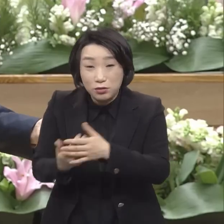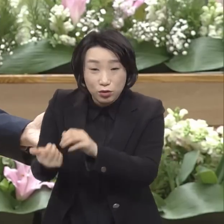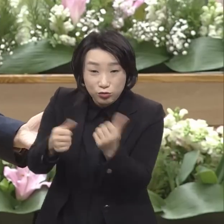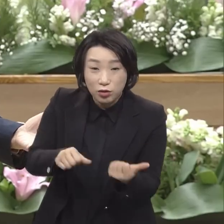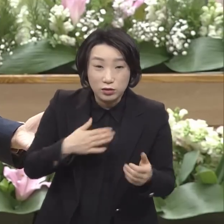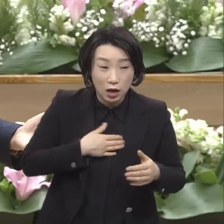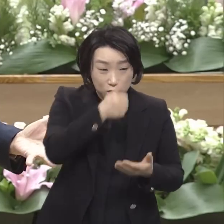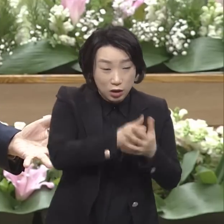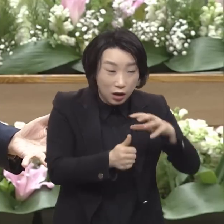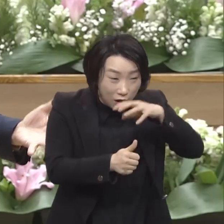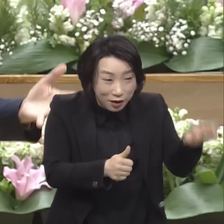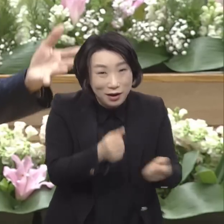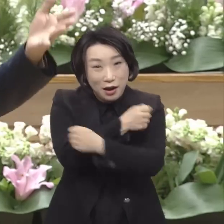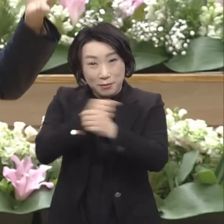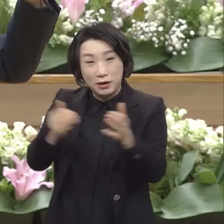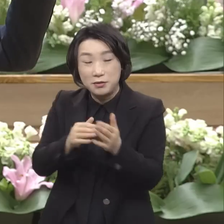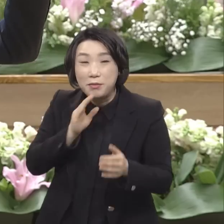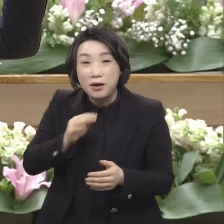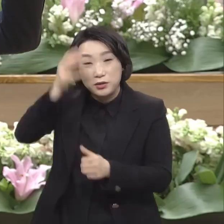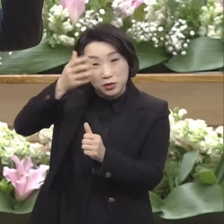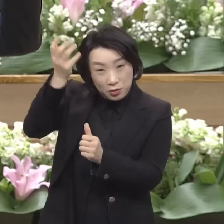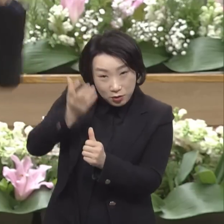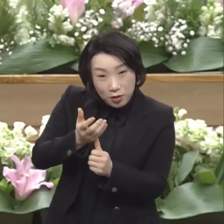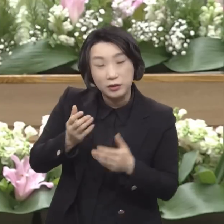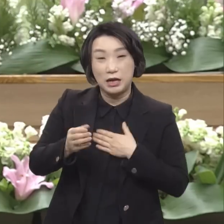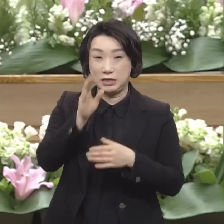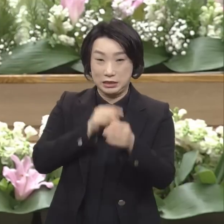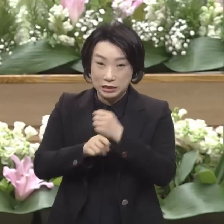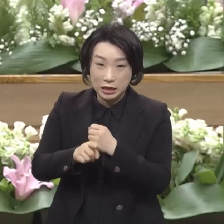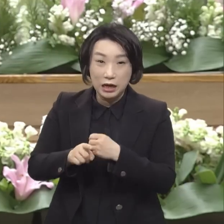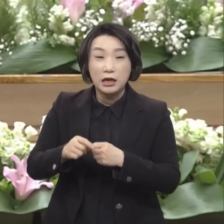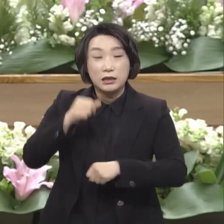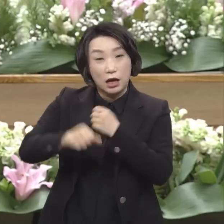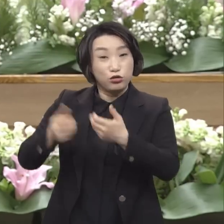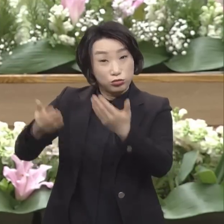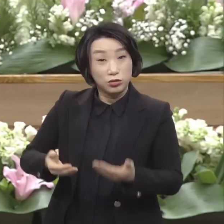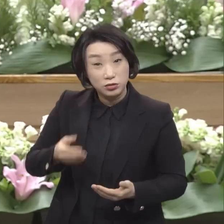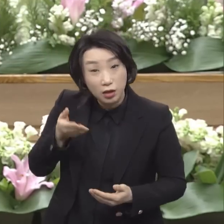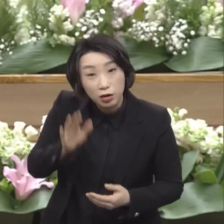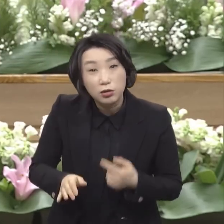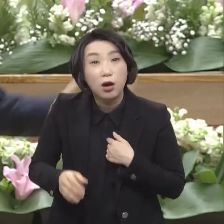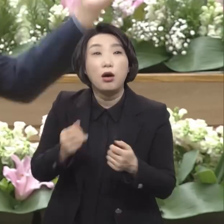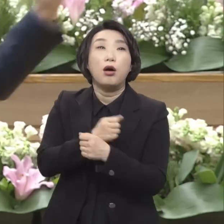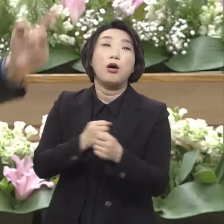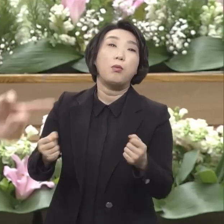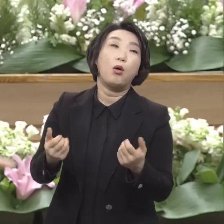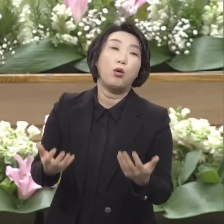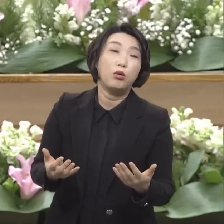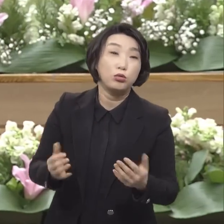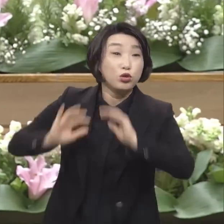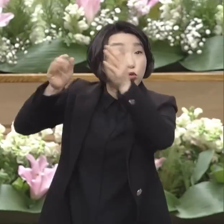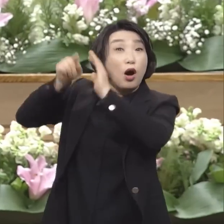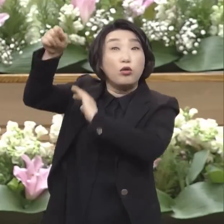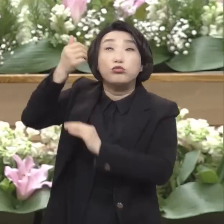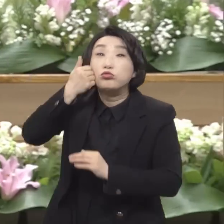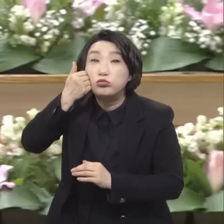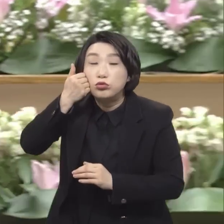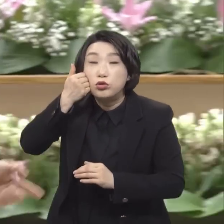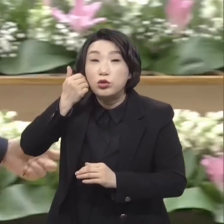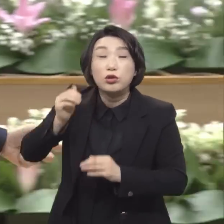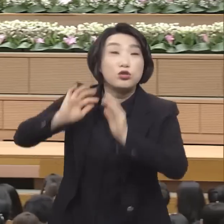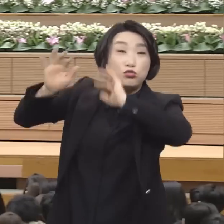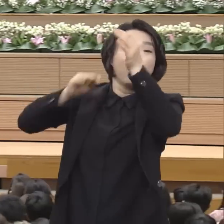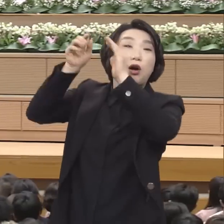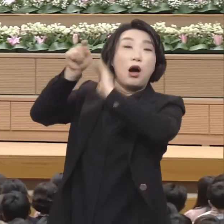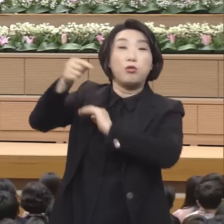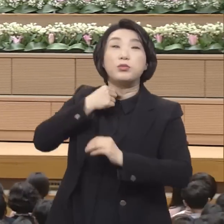해방시키고 성령이 오셔서 나를 진리 안에서 자유케 하시는 자유에 해방이지. 여러분, 천국 누가 가느냐? 가고 싶어서 자유한 자가 가는